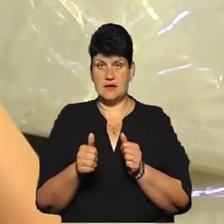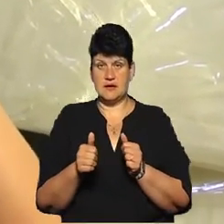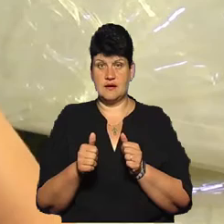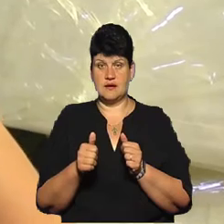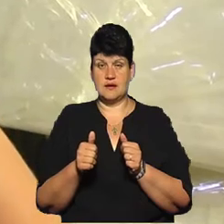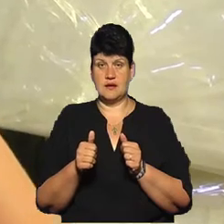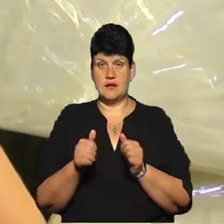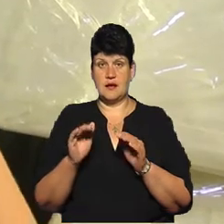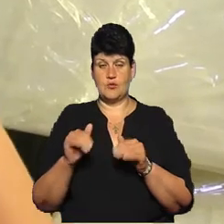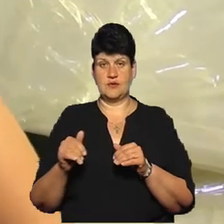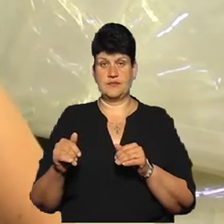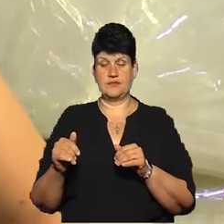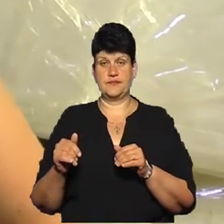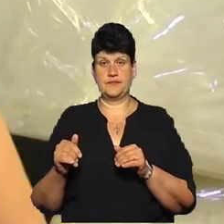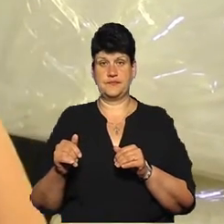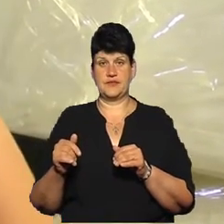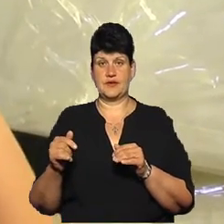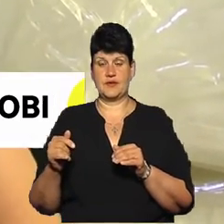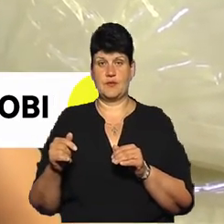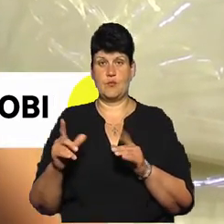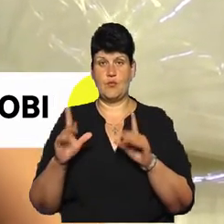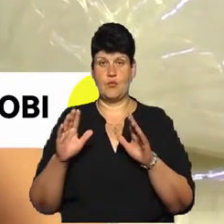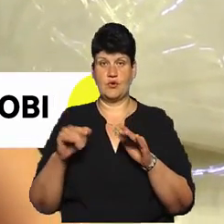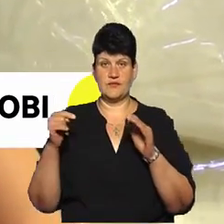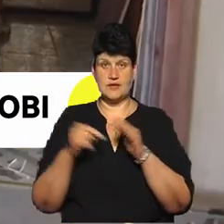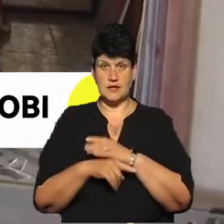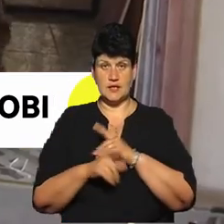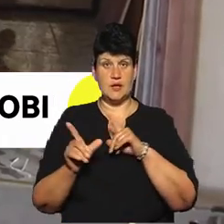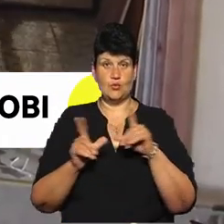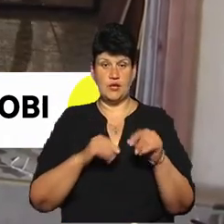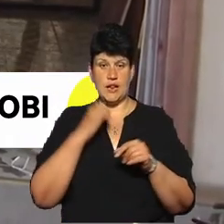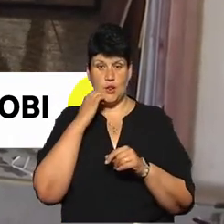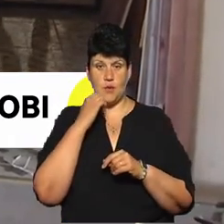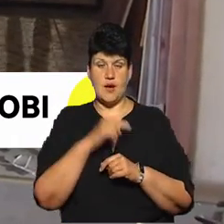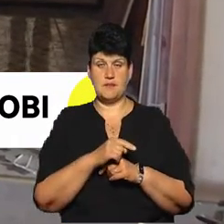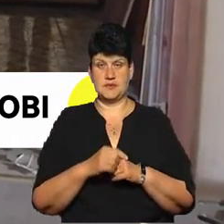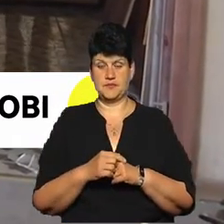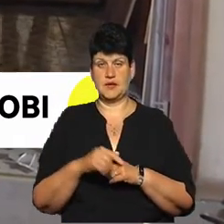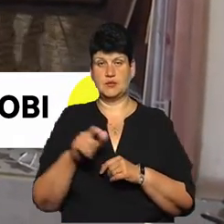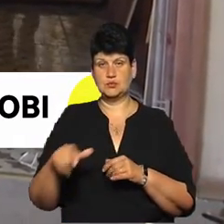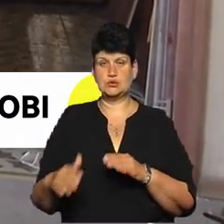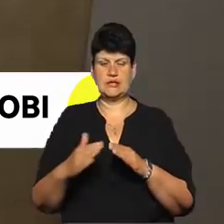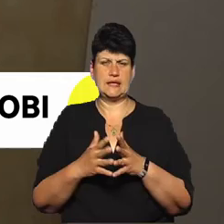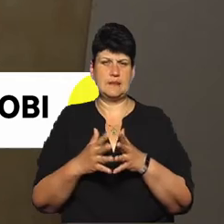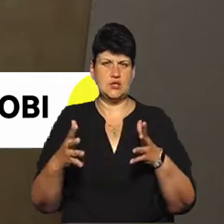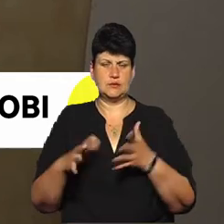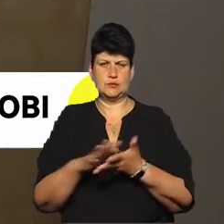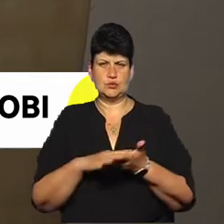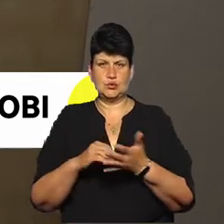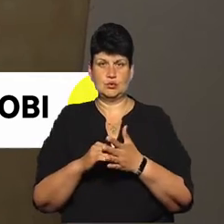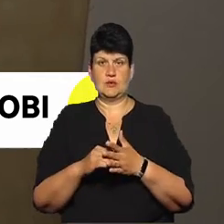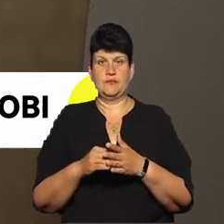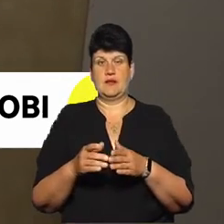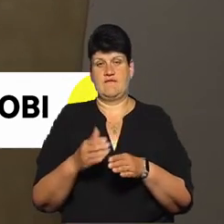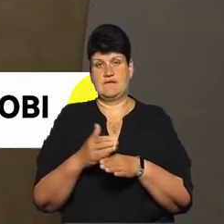тікали. І потім поїхали до бабки. Мешканцям будинку, який найбільше пошкодило під час вибуху,